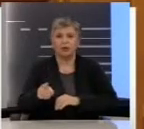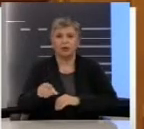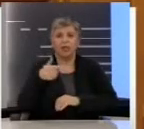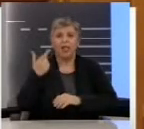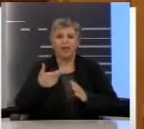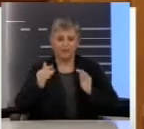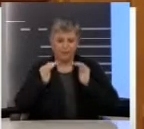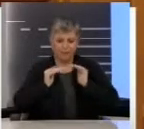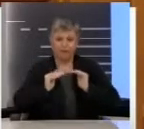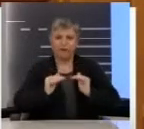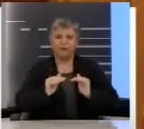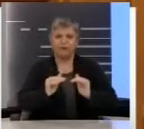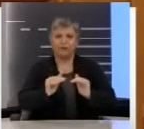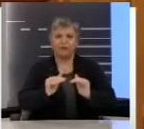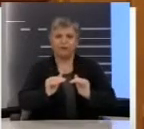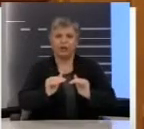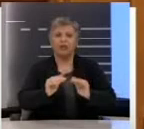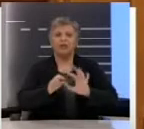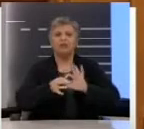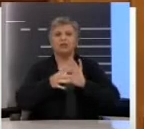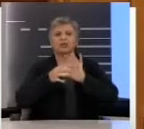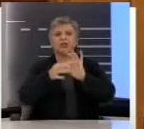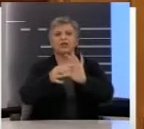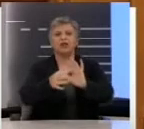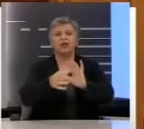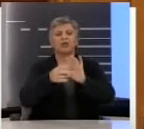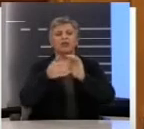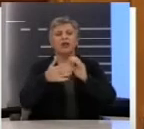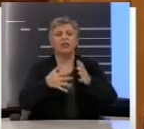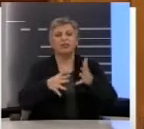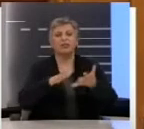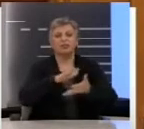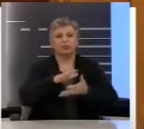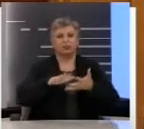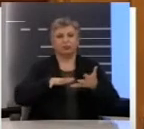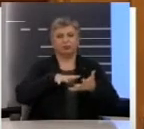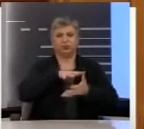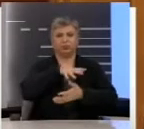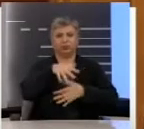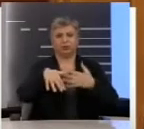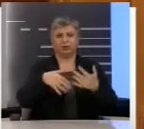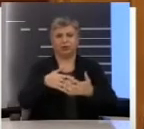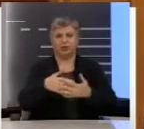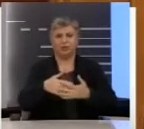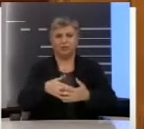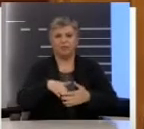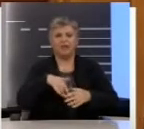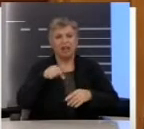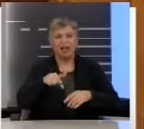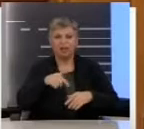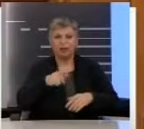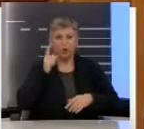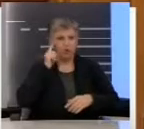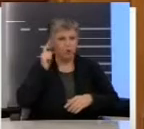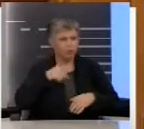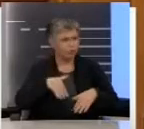θα έχουμε συνεχώς μία κατάσταση η οποία, νομίζω, δεν